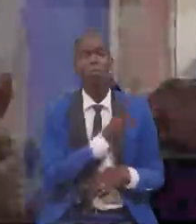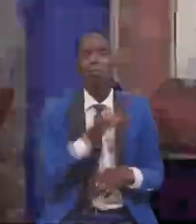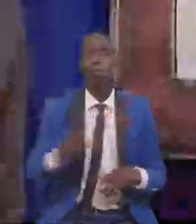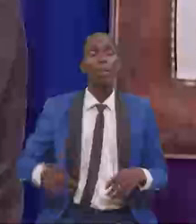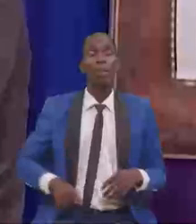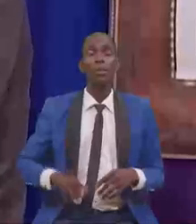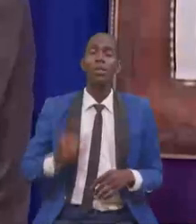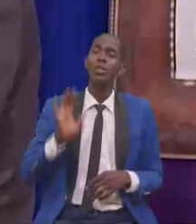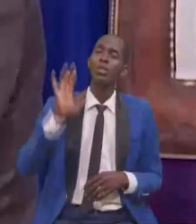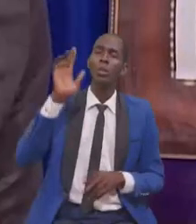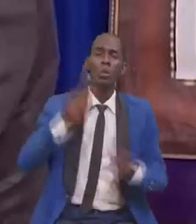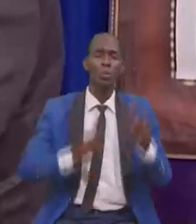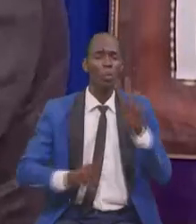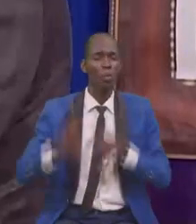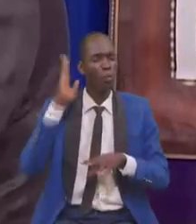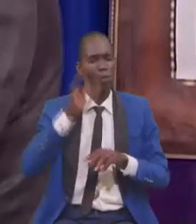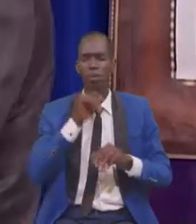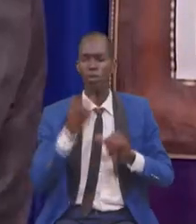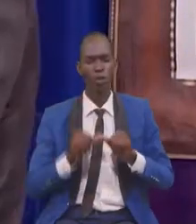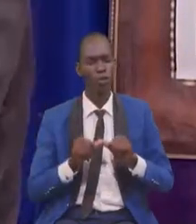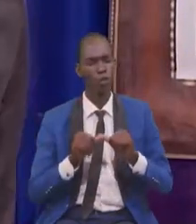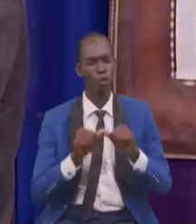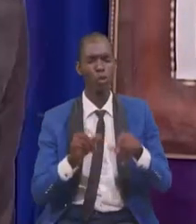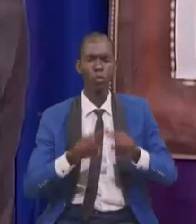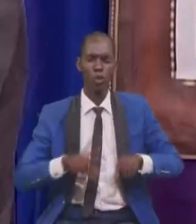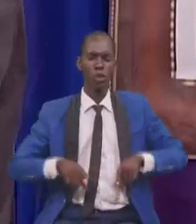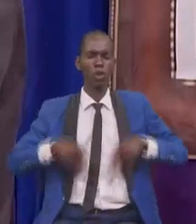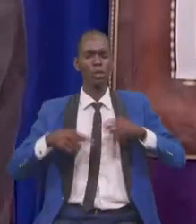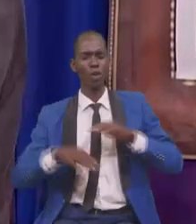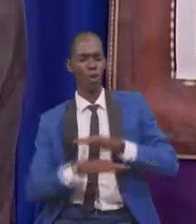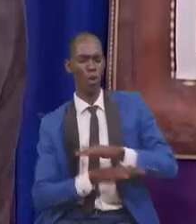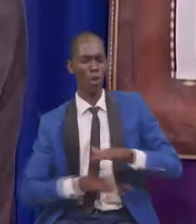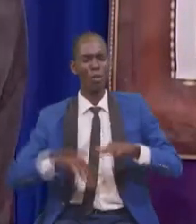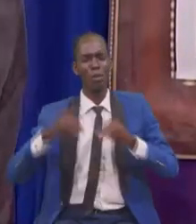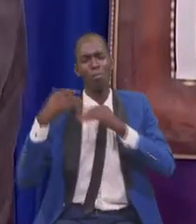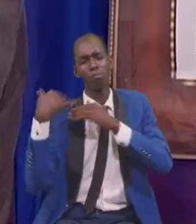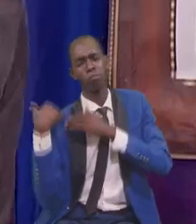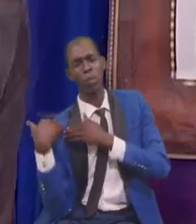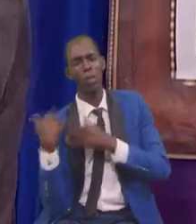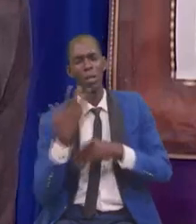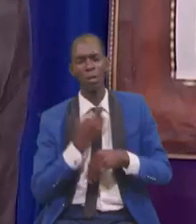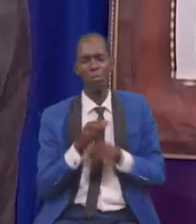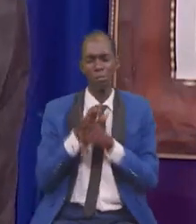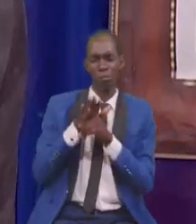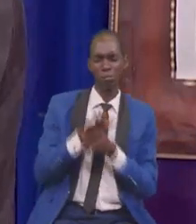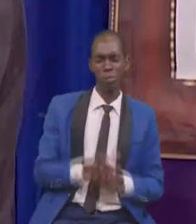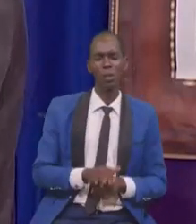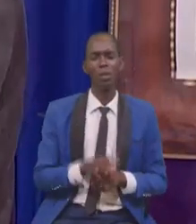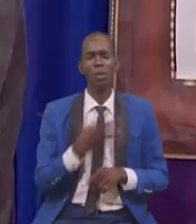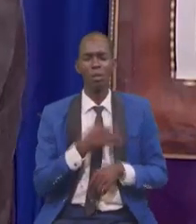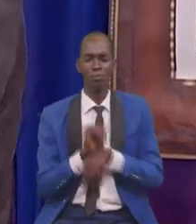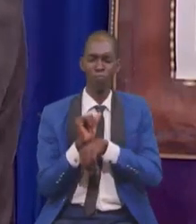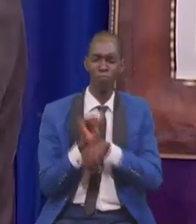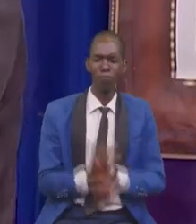Seigneur, ton peuple ne va plus continuer de vivre sous le fardeau, sous